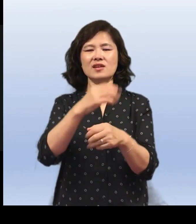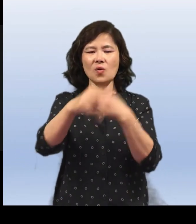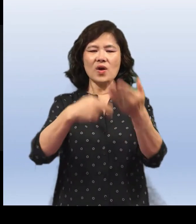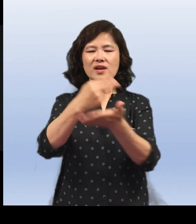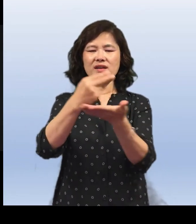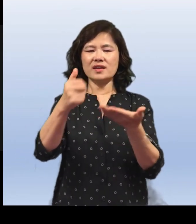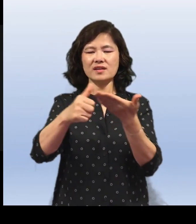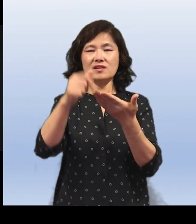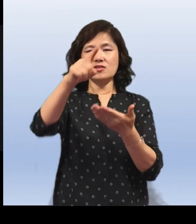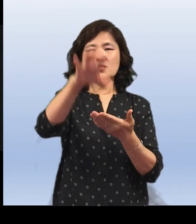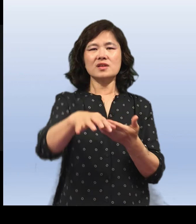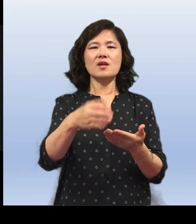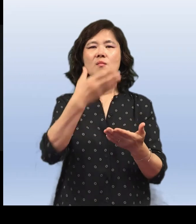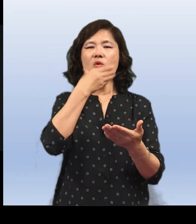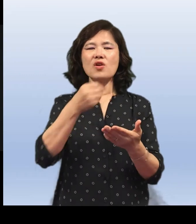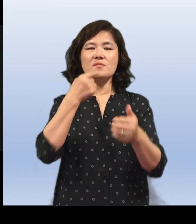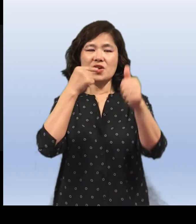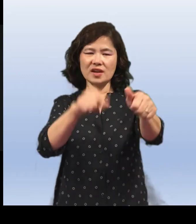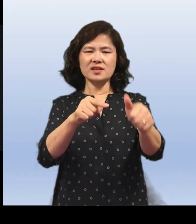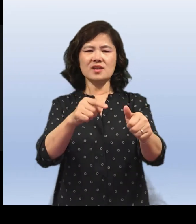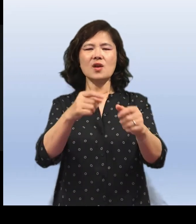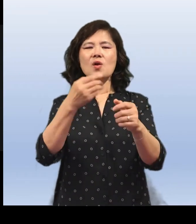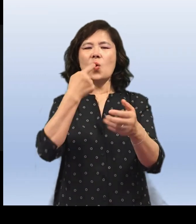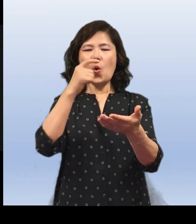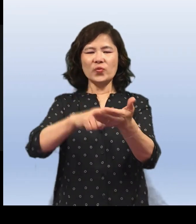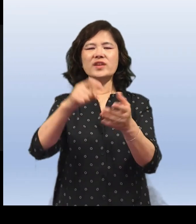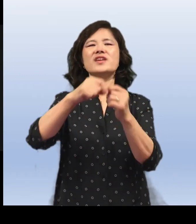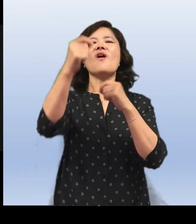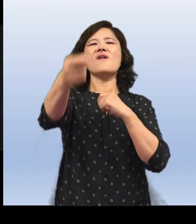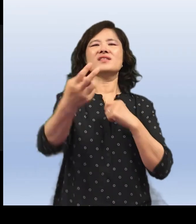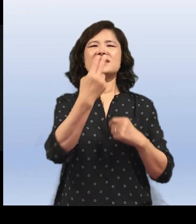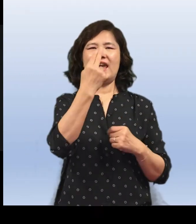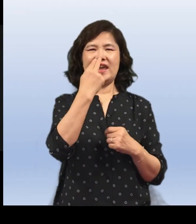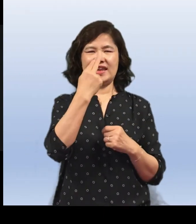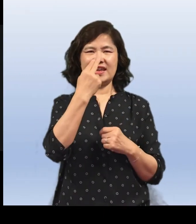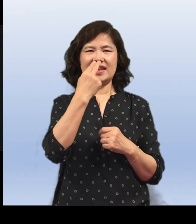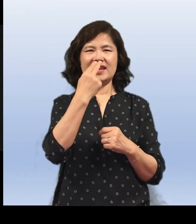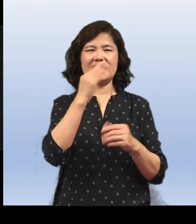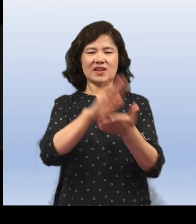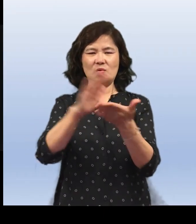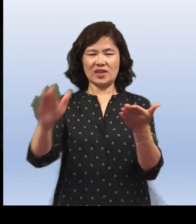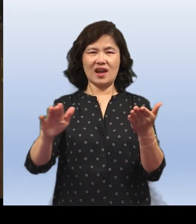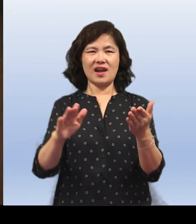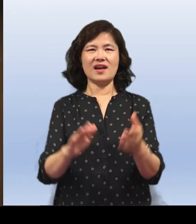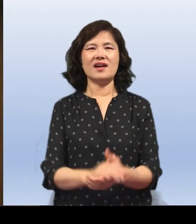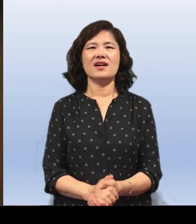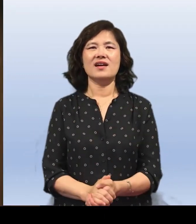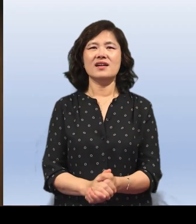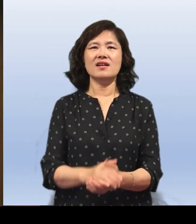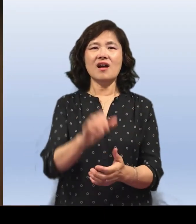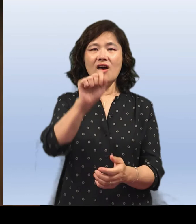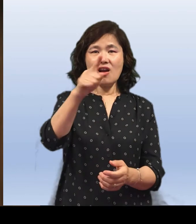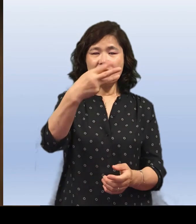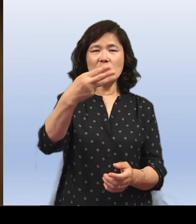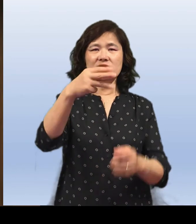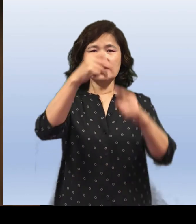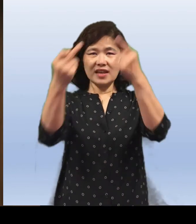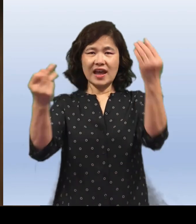복을 명령하시나니 곧 영생이로다. 아멘. 여러분, 헐몬산은